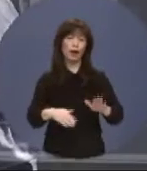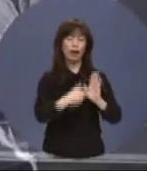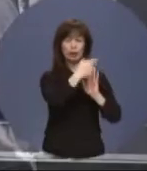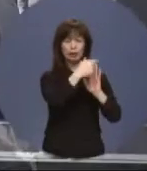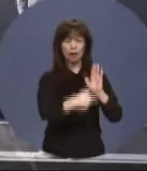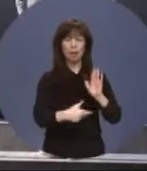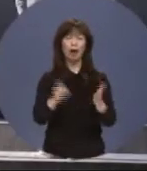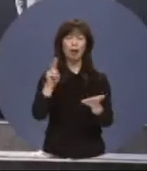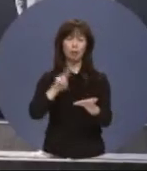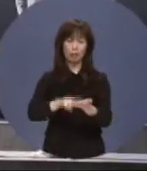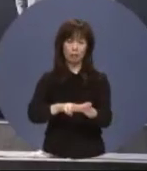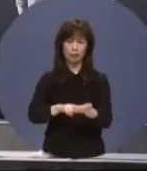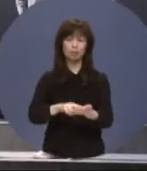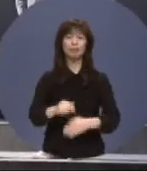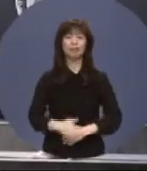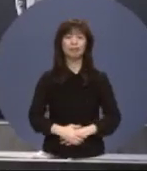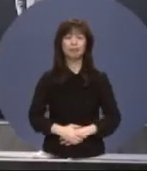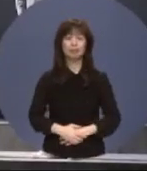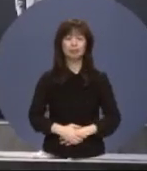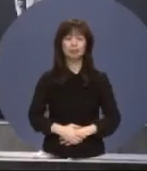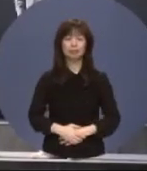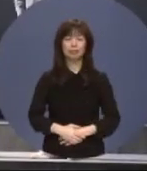この演目を選んだそうです。